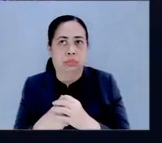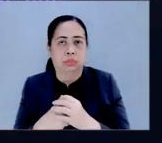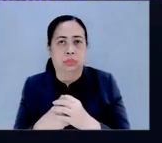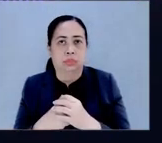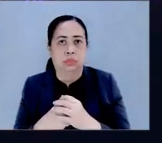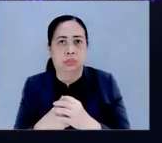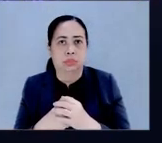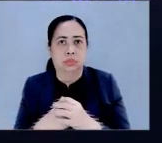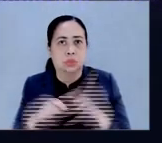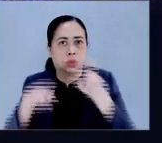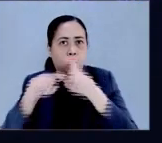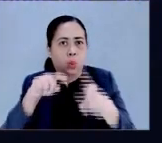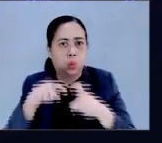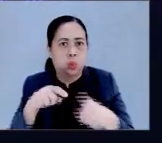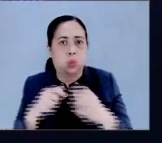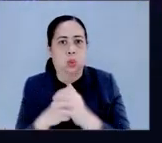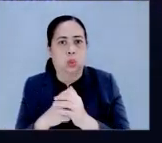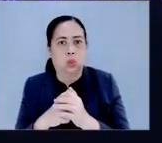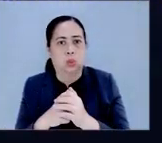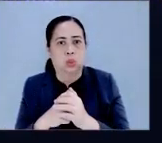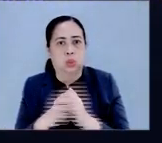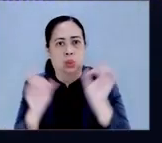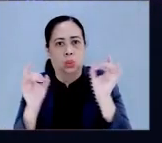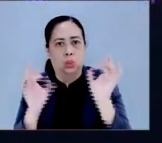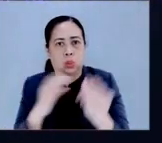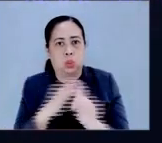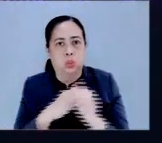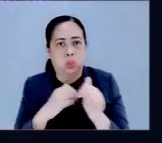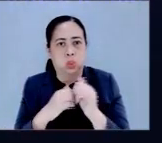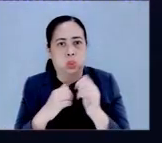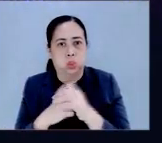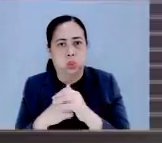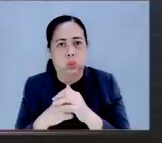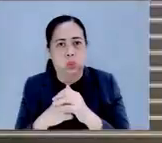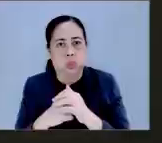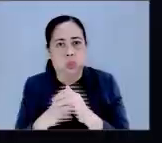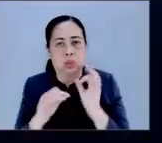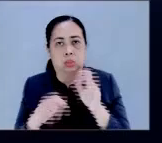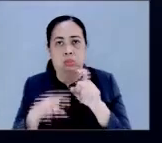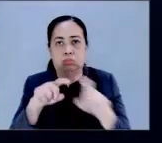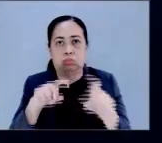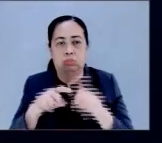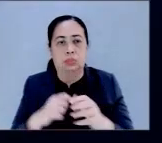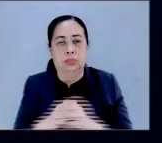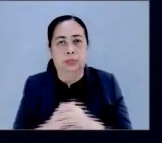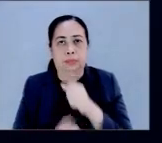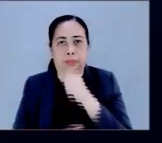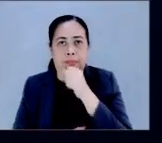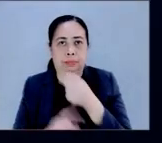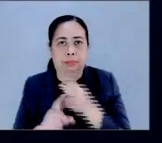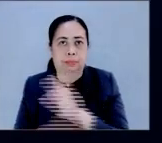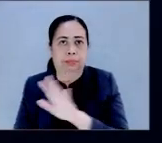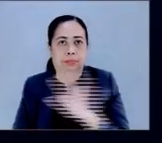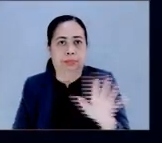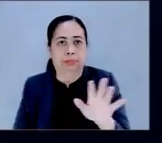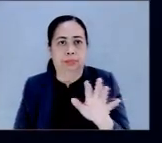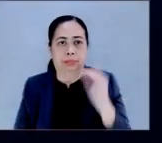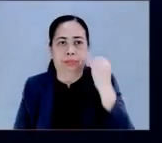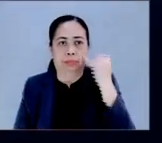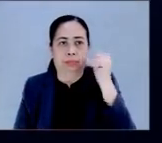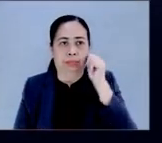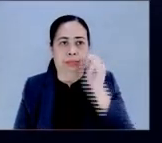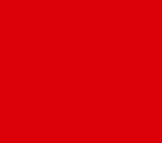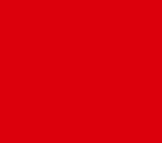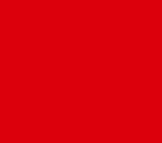lightning strikes, yun, may mga tayo, may mga occurrences tayo pag may matanders. Nagbabalita mula sa frontline, John Aroa,